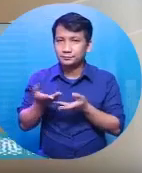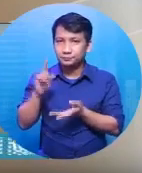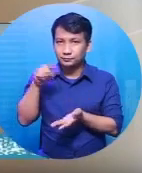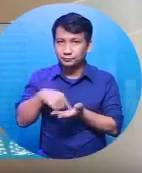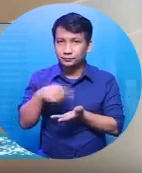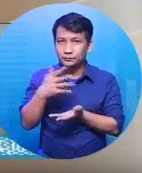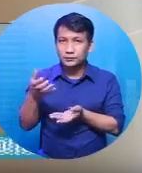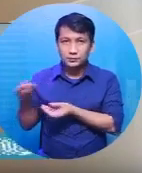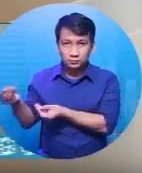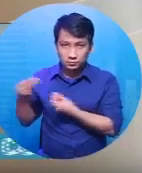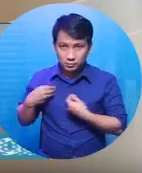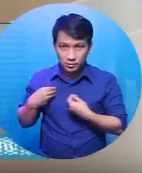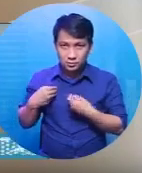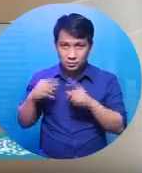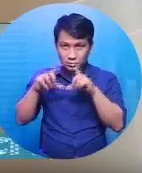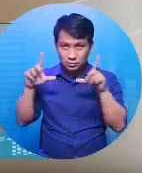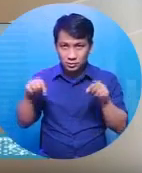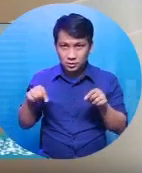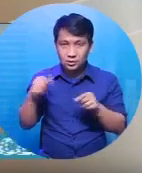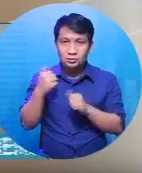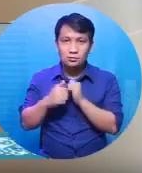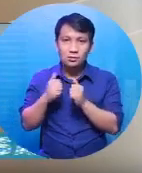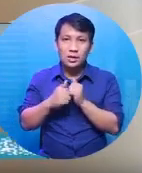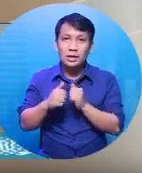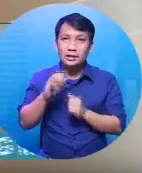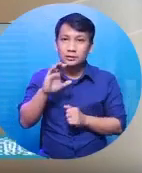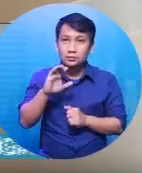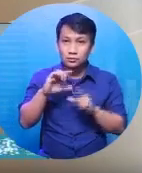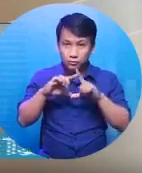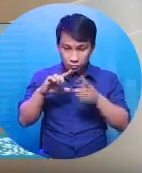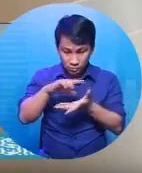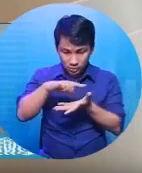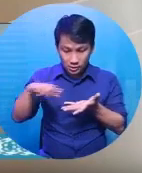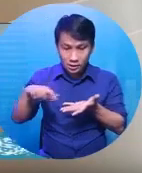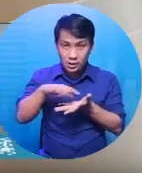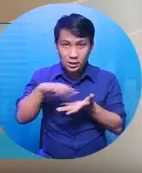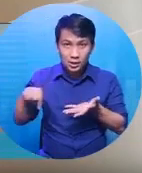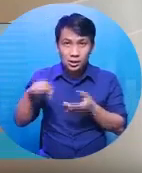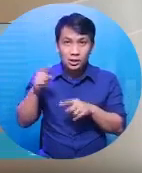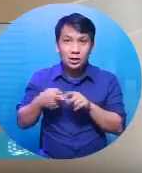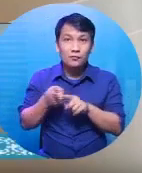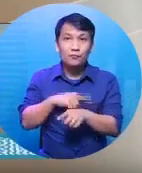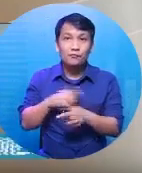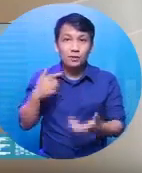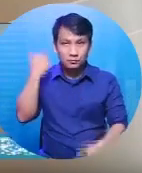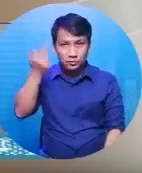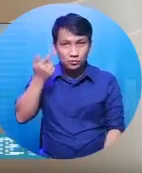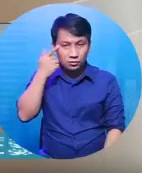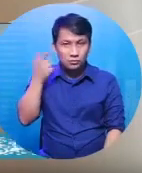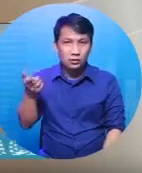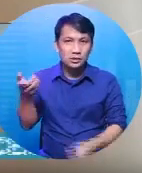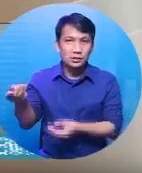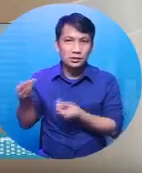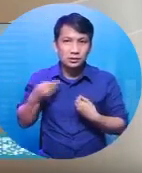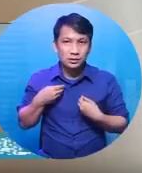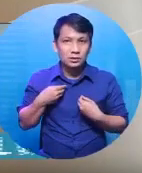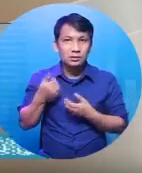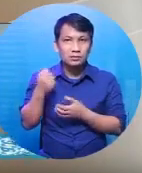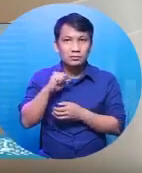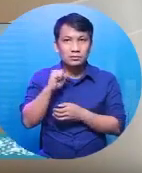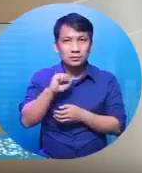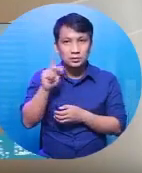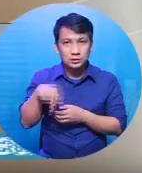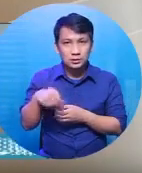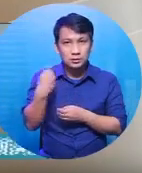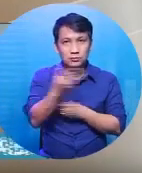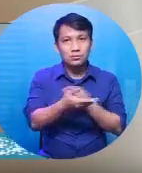1.5 pag dumating po yung kanyang unemployment check. Ang ibig sabihin po ng unemployment check, yun po ay galing sa gobyerno na ibinibigay na ayuda sa mga nawala